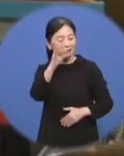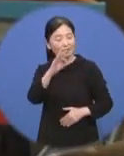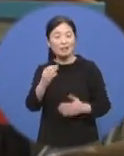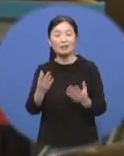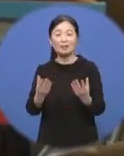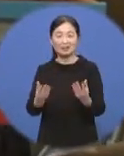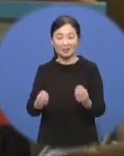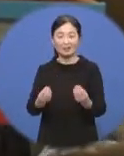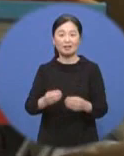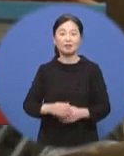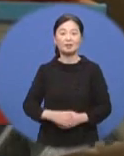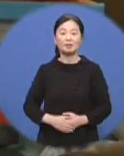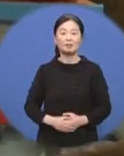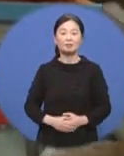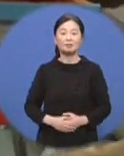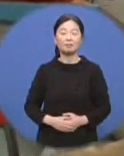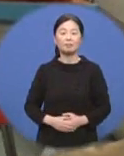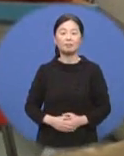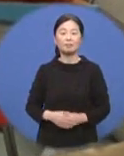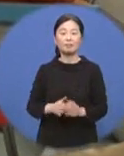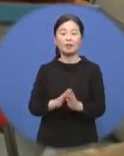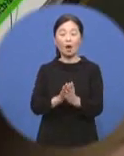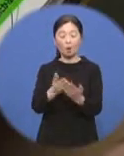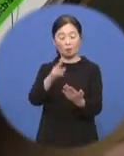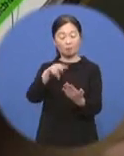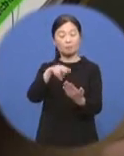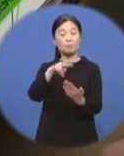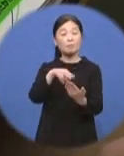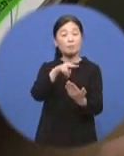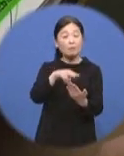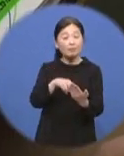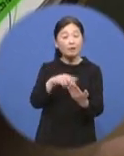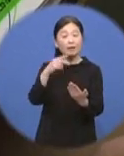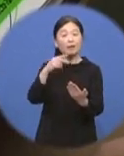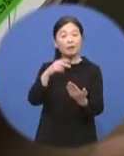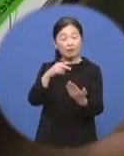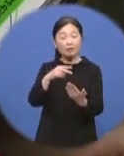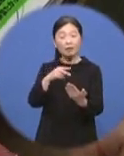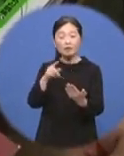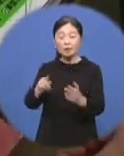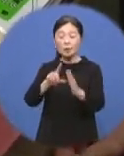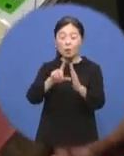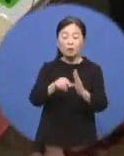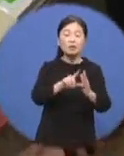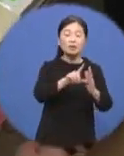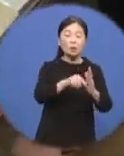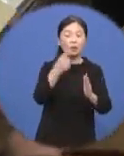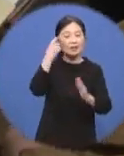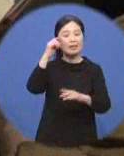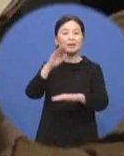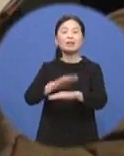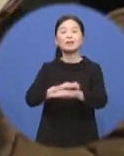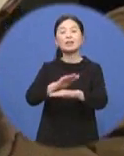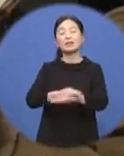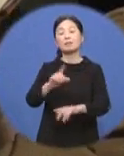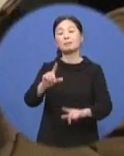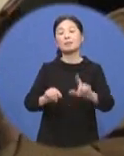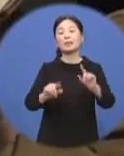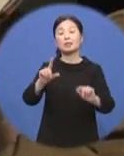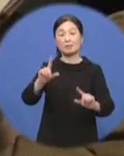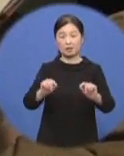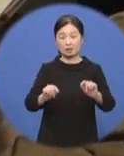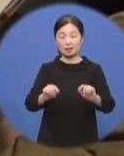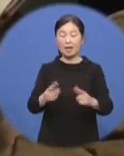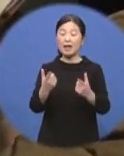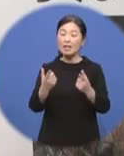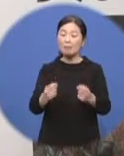その本を読むことでなんかその時その時に感じることが違うと思うんですけど、何かやっぱり言葉ってすごく大事だと